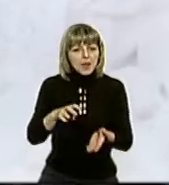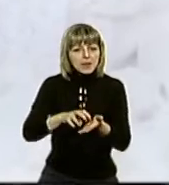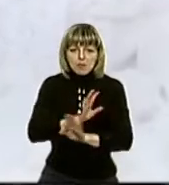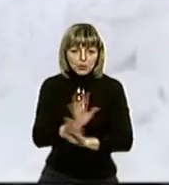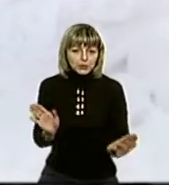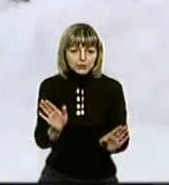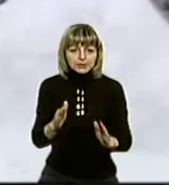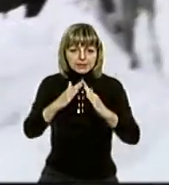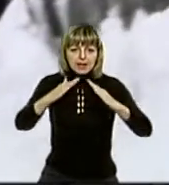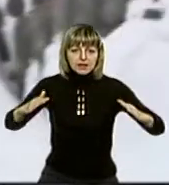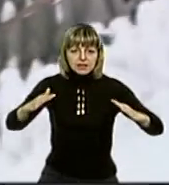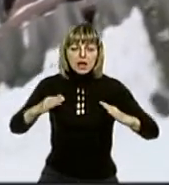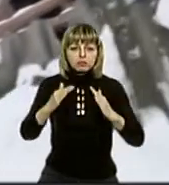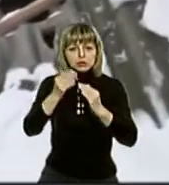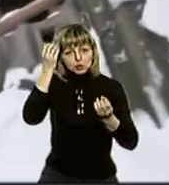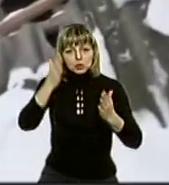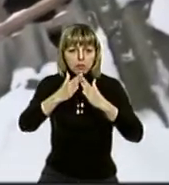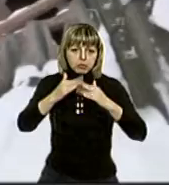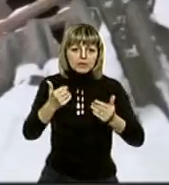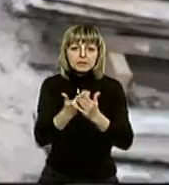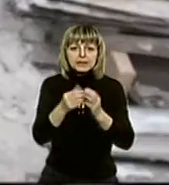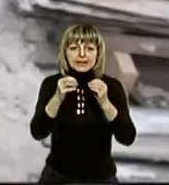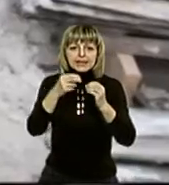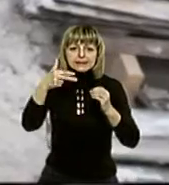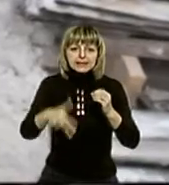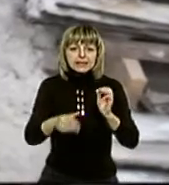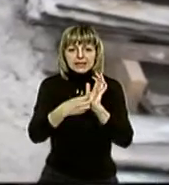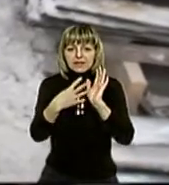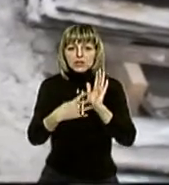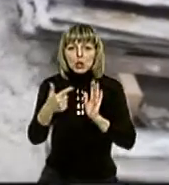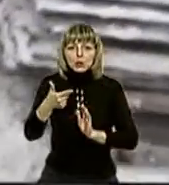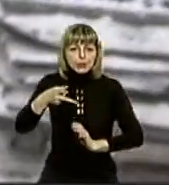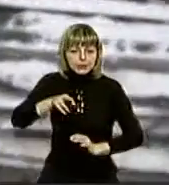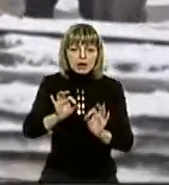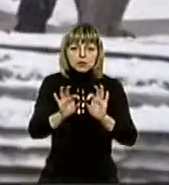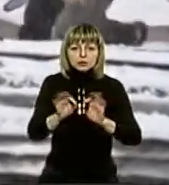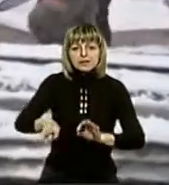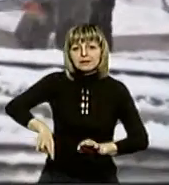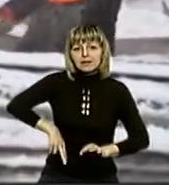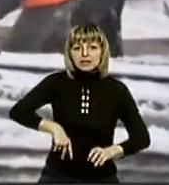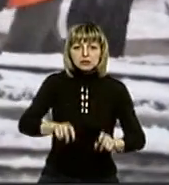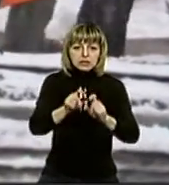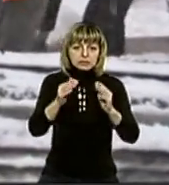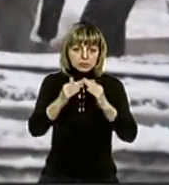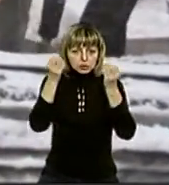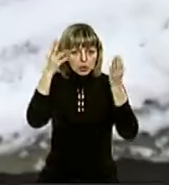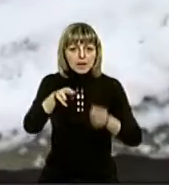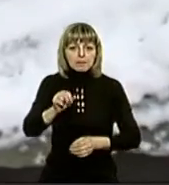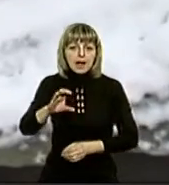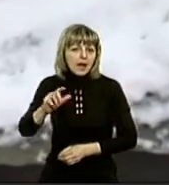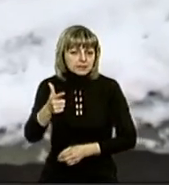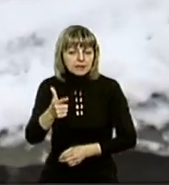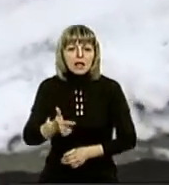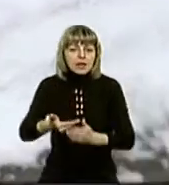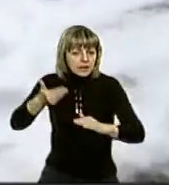боюся. Дах на будинку культури провалився близько 10:30 19 грудня, розповіла директорка закладу Олена Пась. Каже,